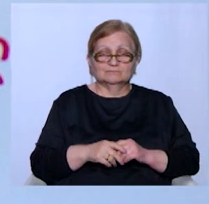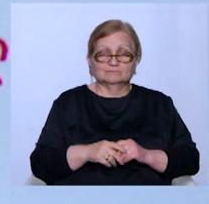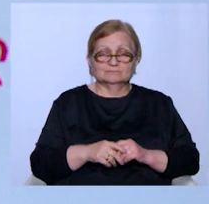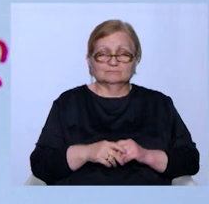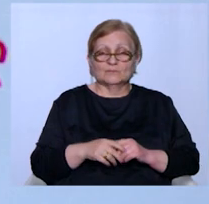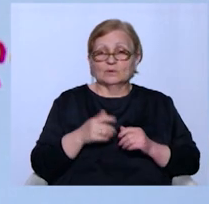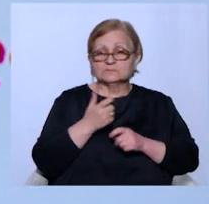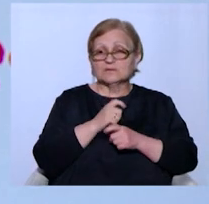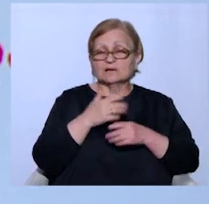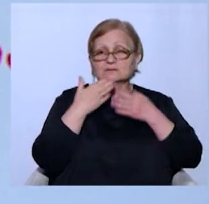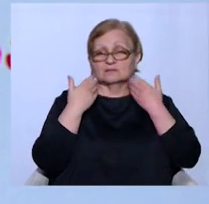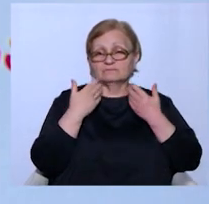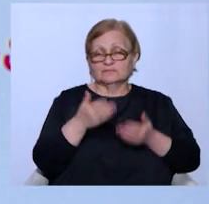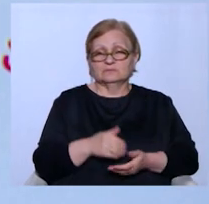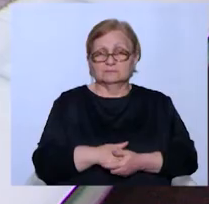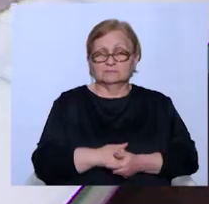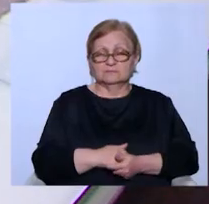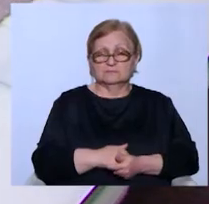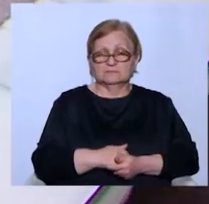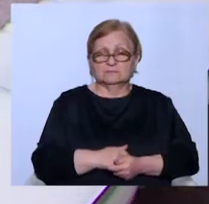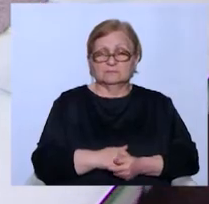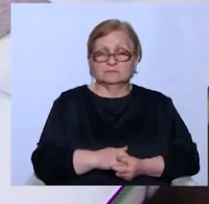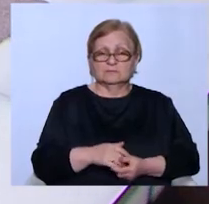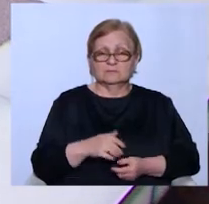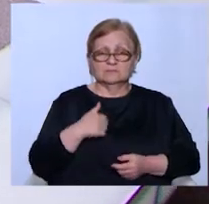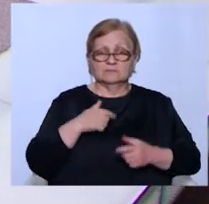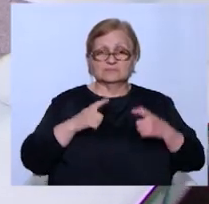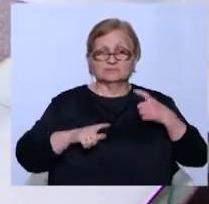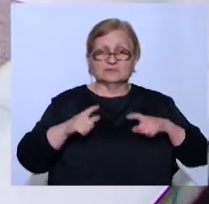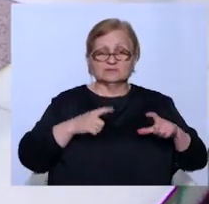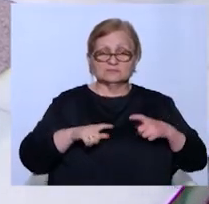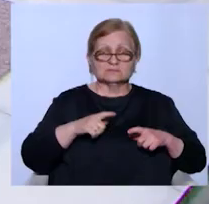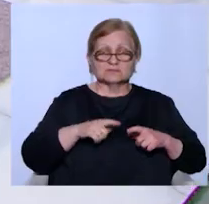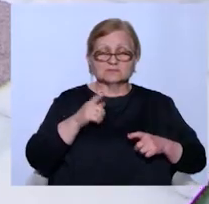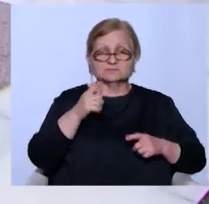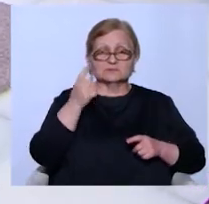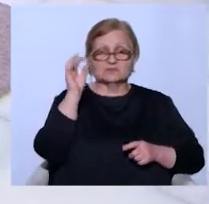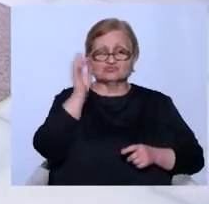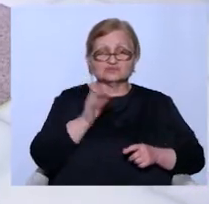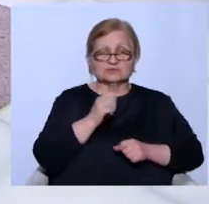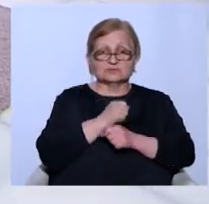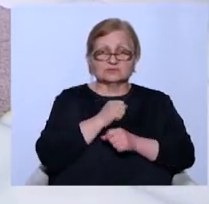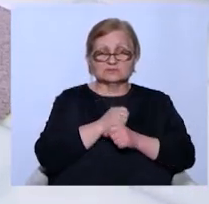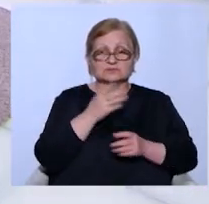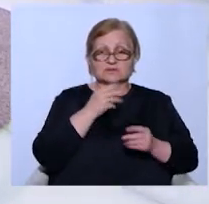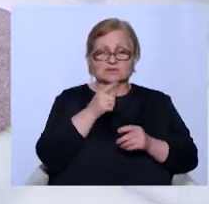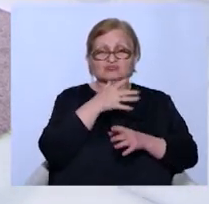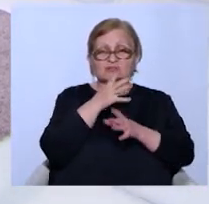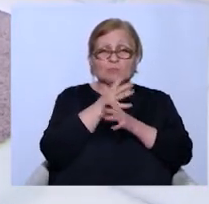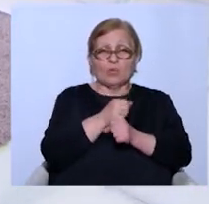აი ნახეთ, ესე ძალიან მარტივად. მასწავლებელი ხშირად ესე ვაკეთებთ ხოლმე და თქვენ გონიათ რომ ჯადოქრები ვართ, არანაირი ჯადოქრები არ ვართ, უბრალოდ